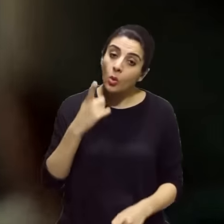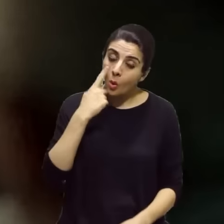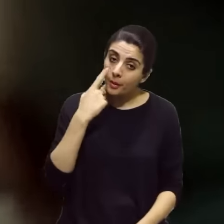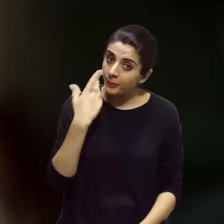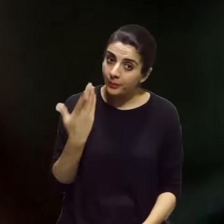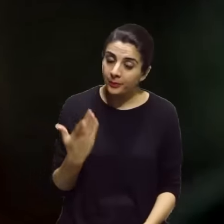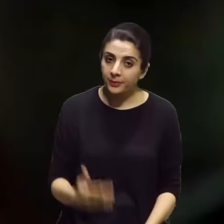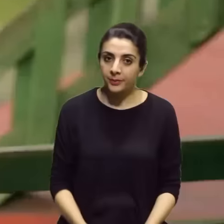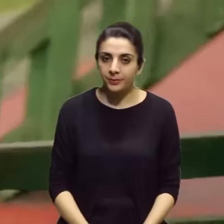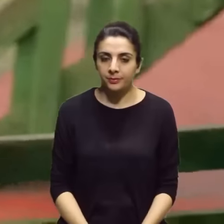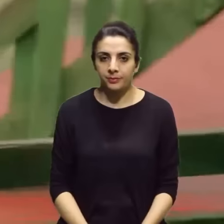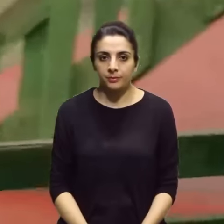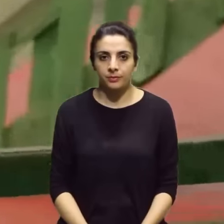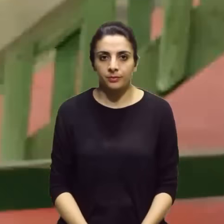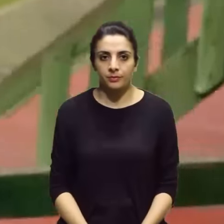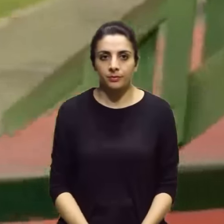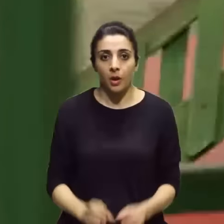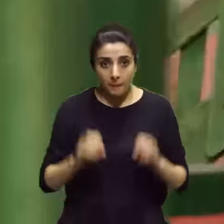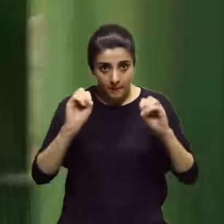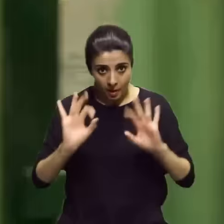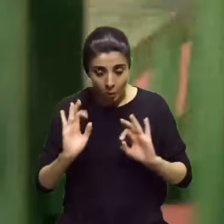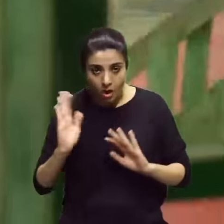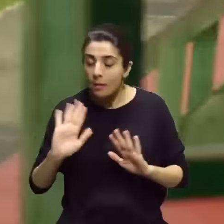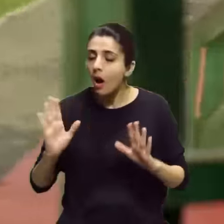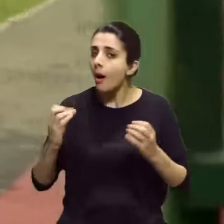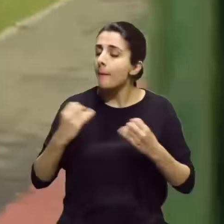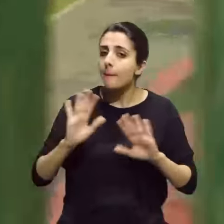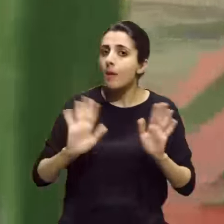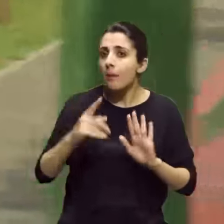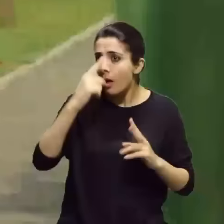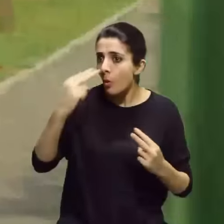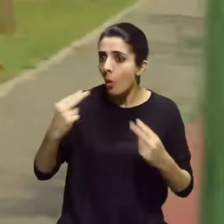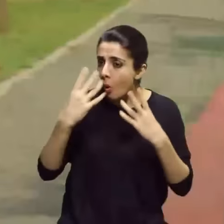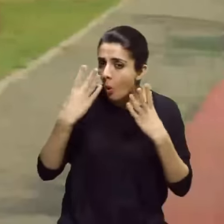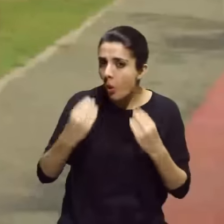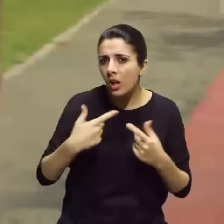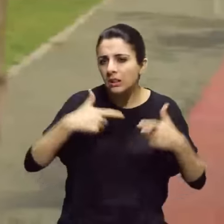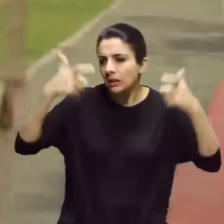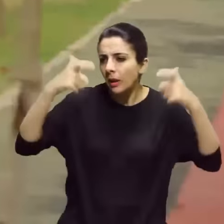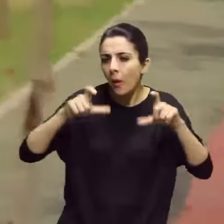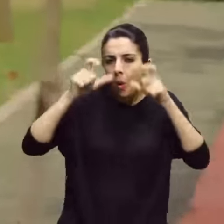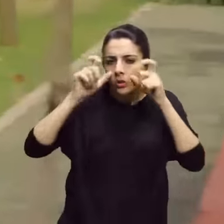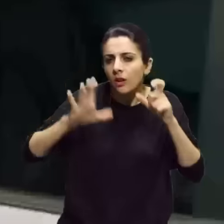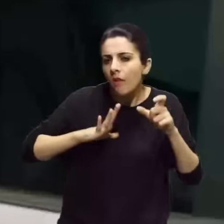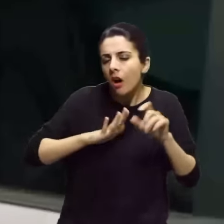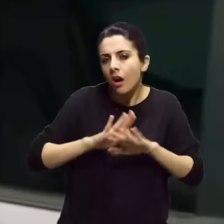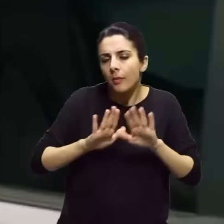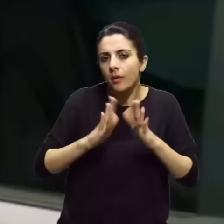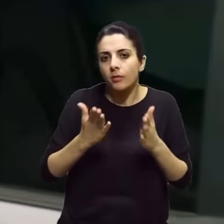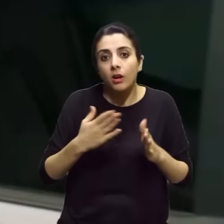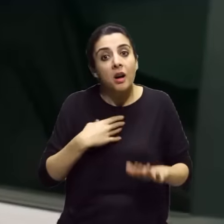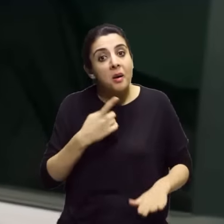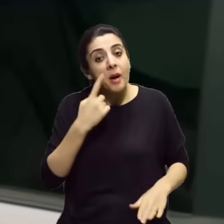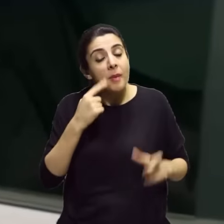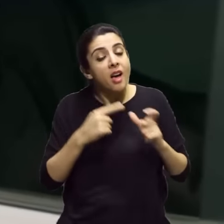seni. Ne yapayım, bırakayım öyle geçerim. Ay yok yok, bırakma Nail. Şimdi gören veren olur. Bak böyle şapka gözlük mözlük de getirdim.